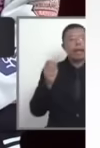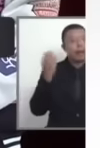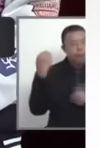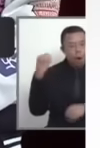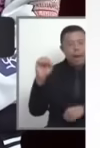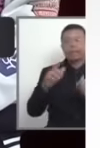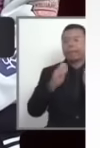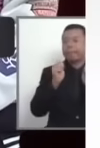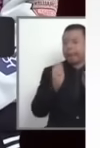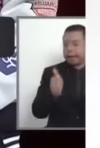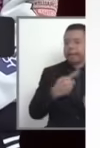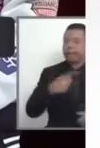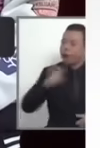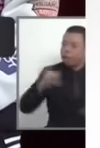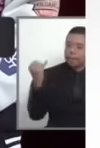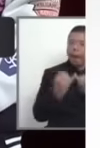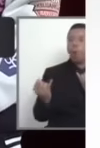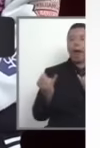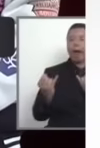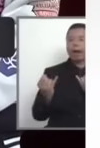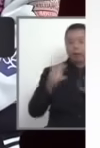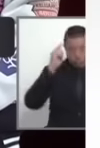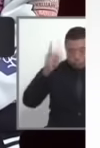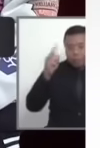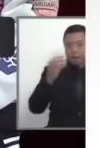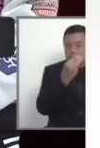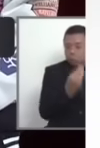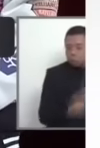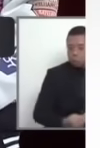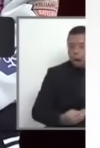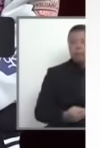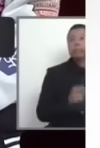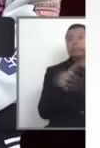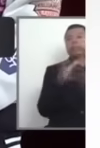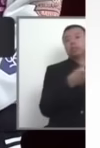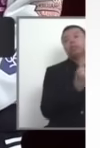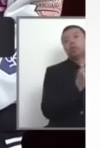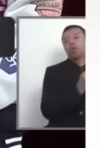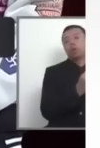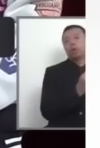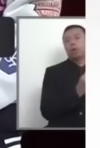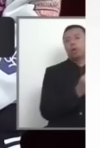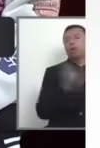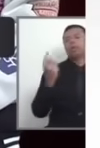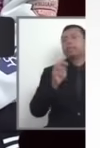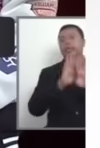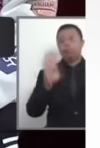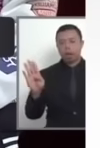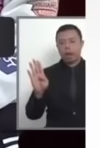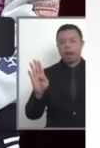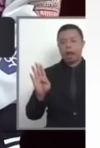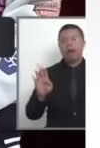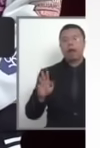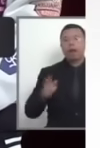pemimpin yang populis di tengah masyarakat, dan apa yang dia sampaikan itu adalah ya ekspresi dari apa